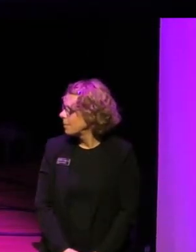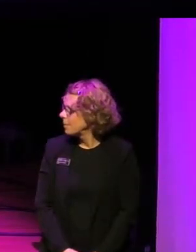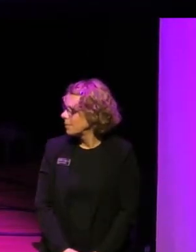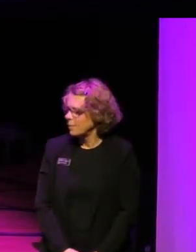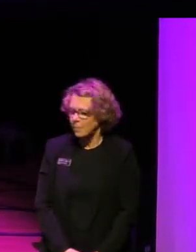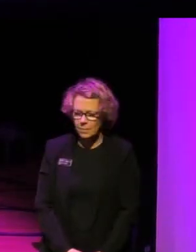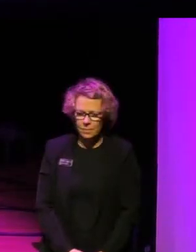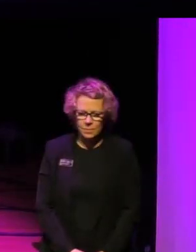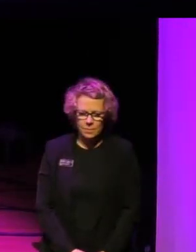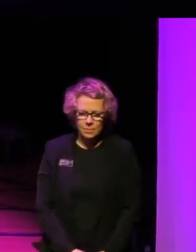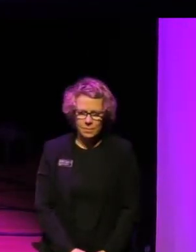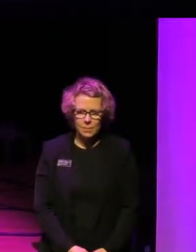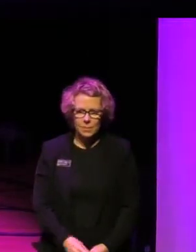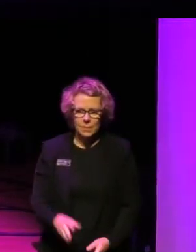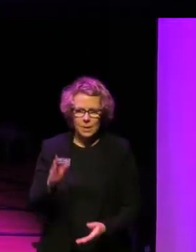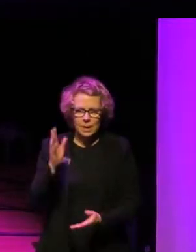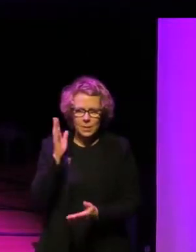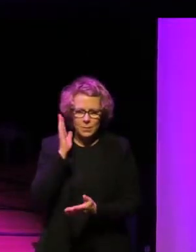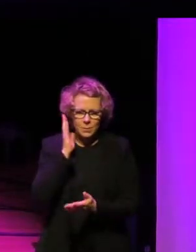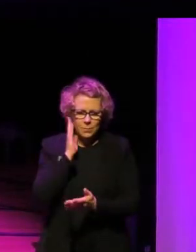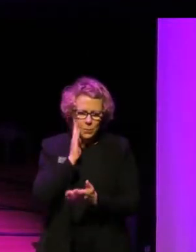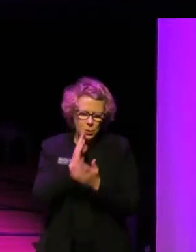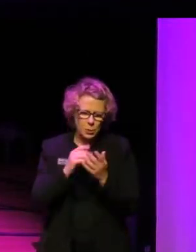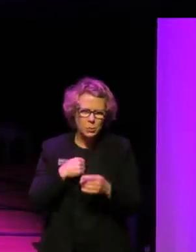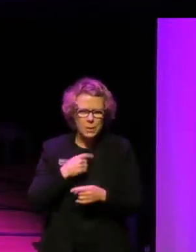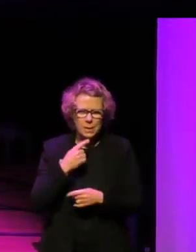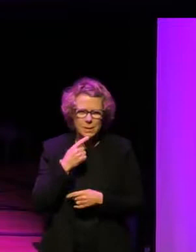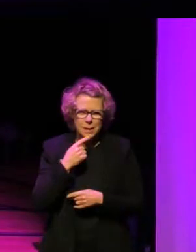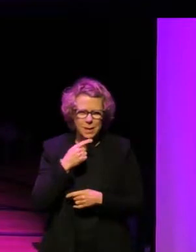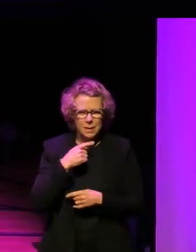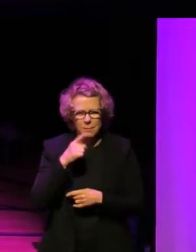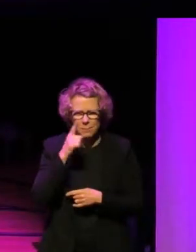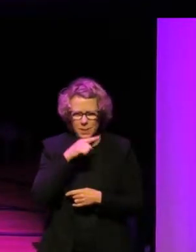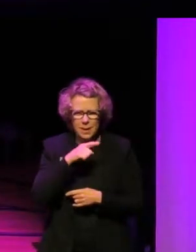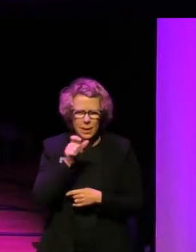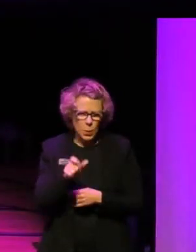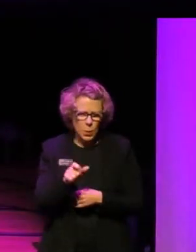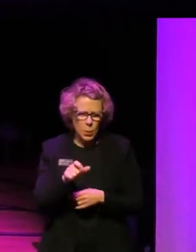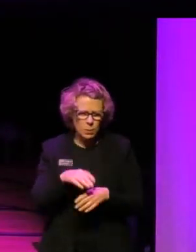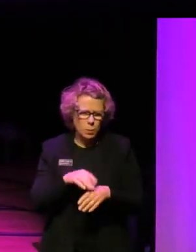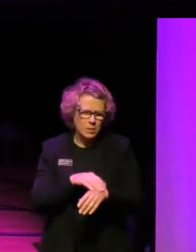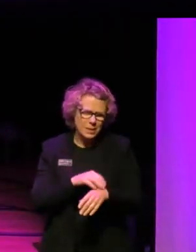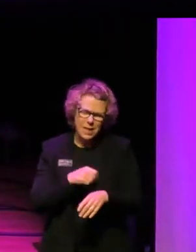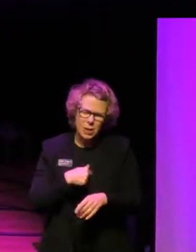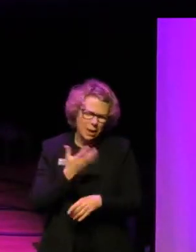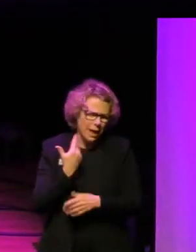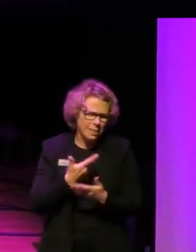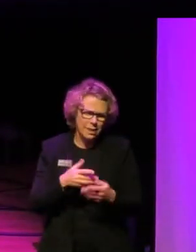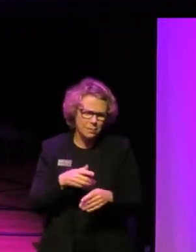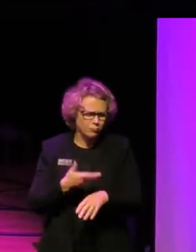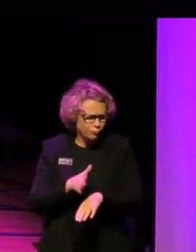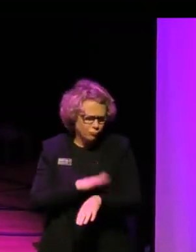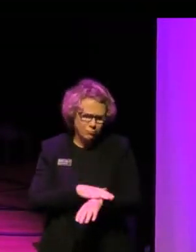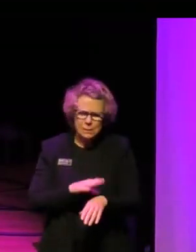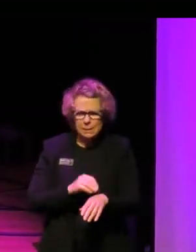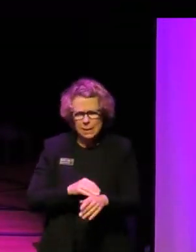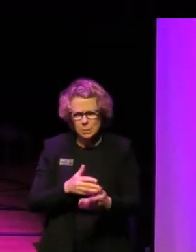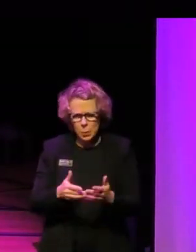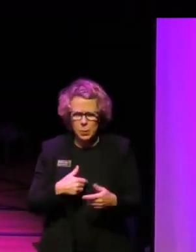Förlåt om jag ska säga ett fel ord på svenska, för att jag kan inte prata så mycket svenska.